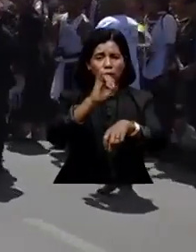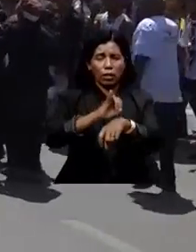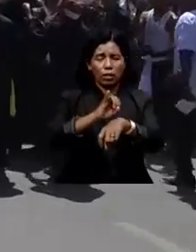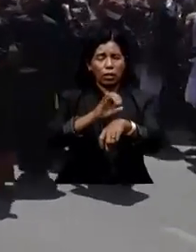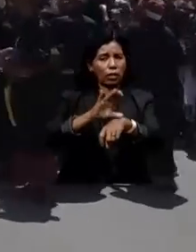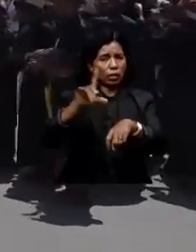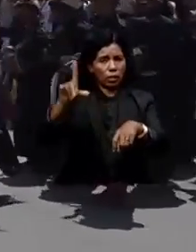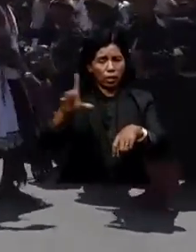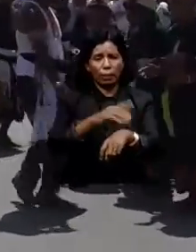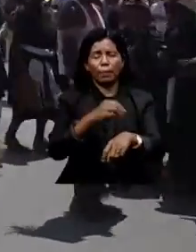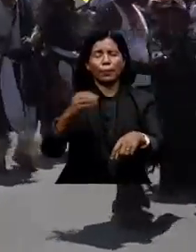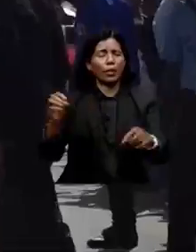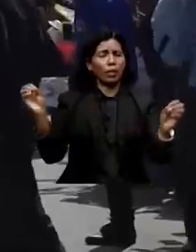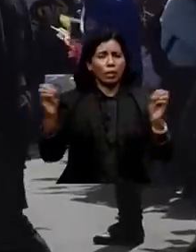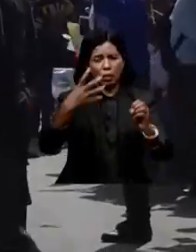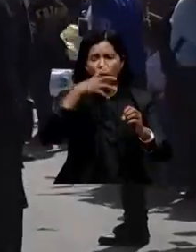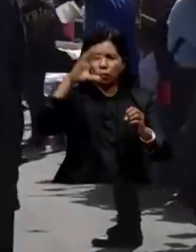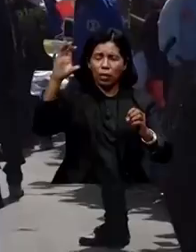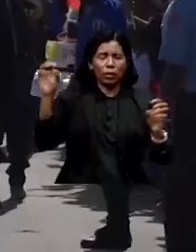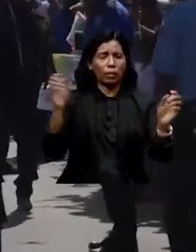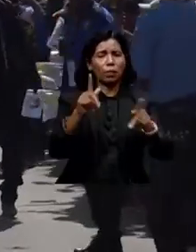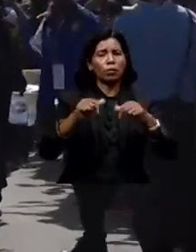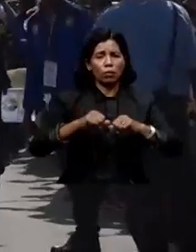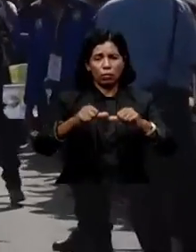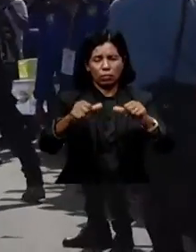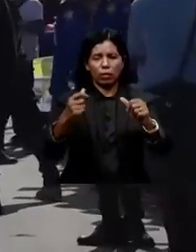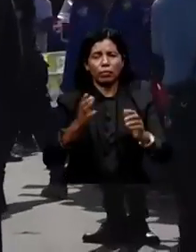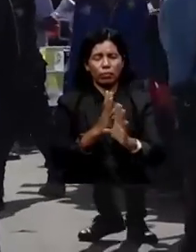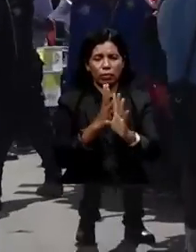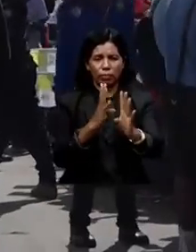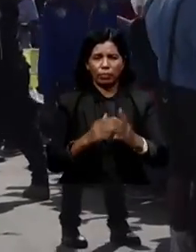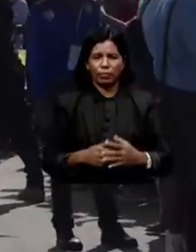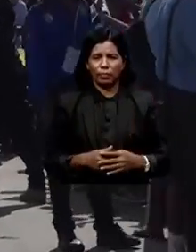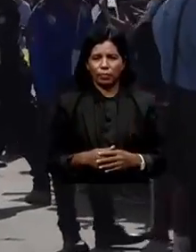manas, mai be la amate Sarani sira nia vontade. Efigenia Babu, Dilma Suzeti, GMN.